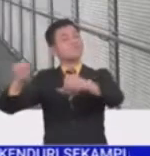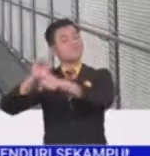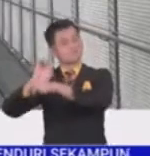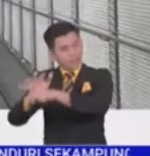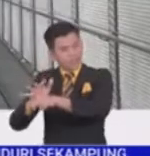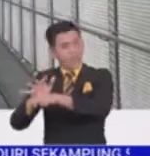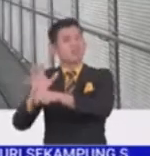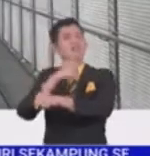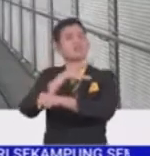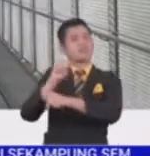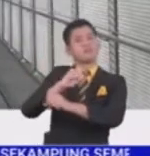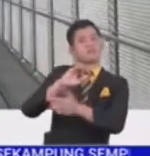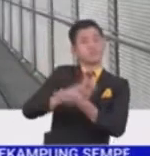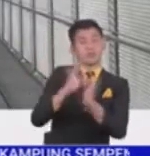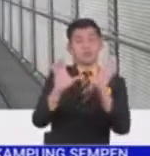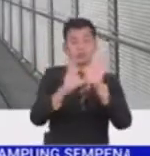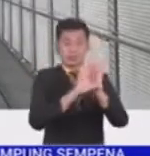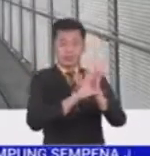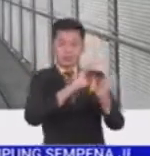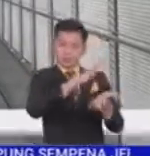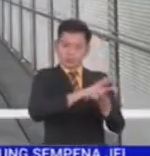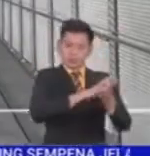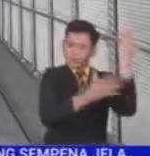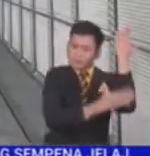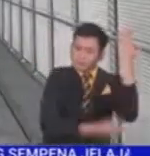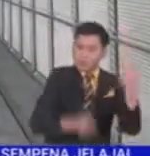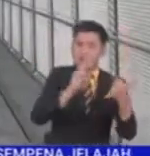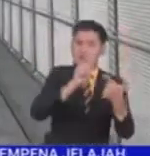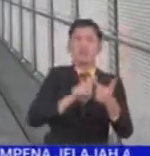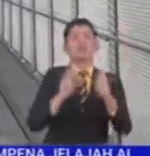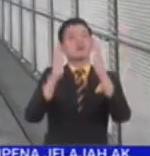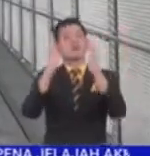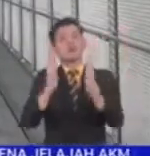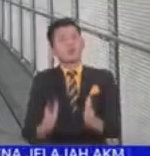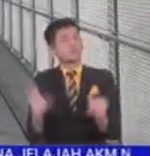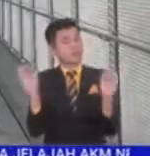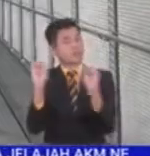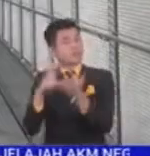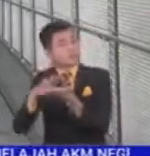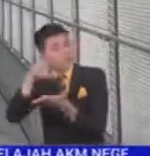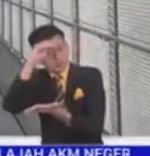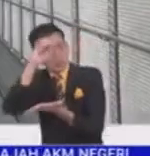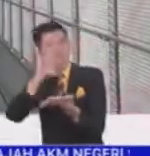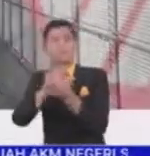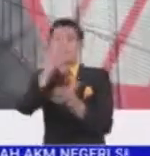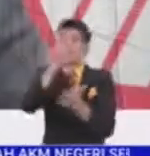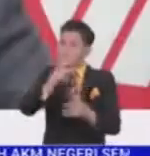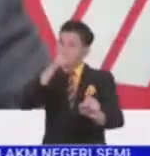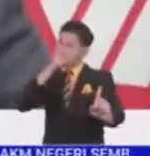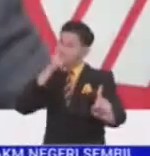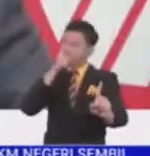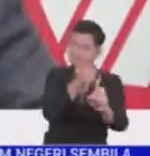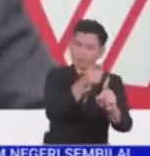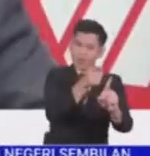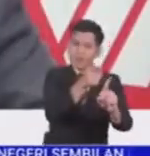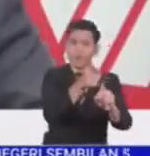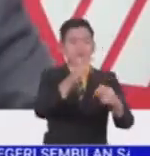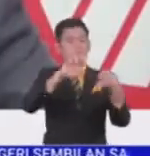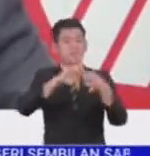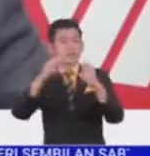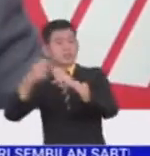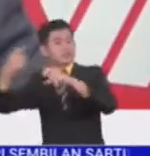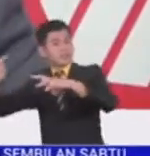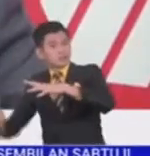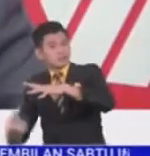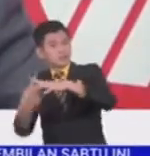Isu tradisional meliputi sekolah daif dan keciciran pelajar antara yang perlu diberi perhatian. Isu-isu yang